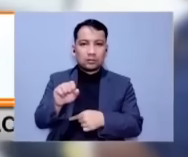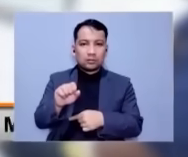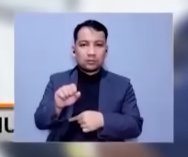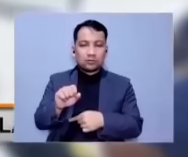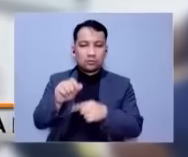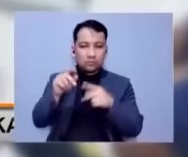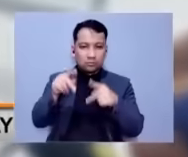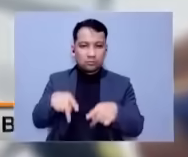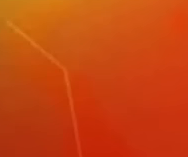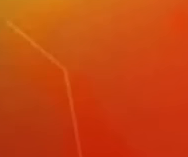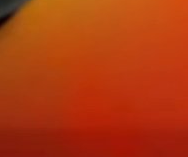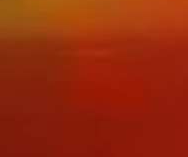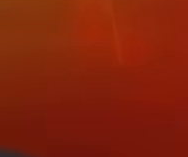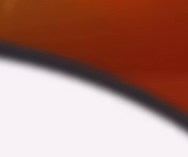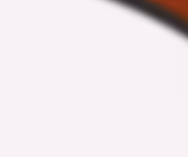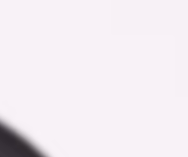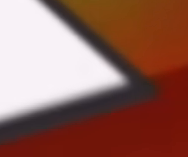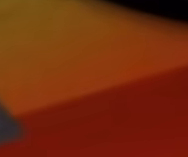mga suspect.